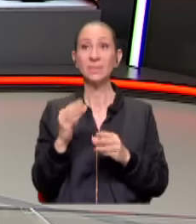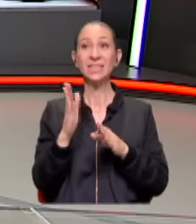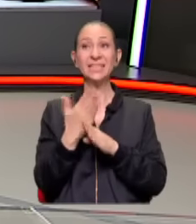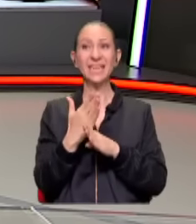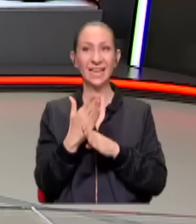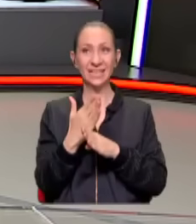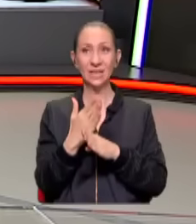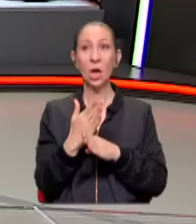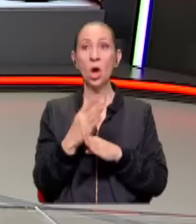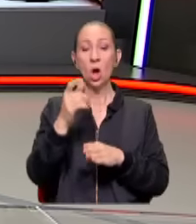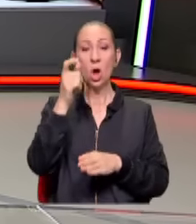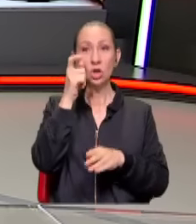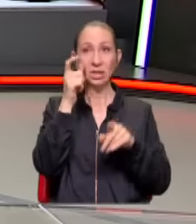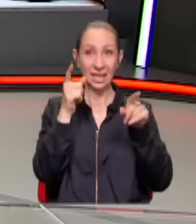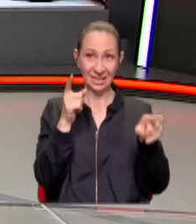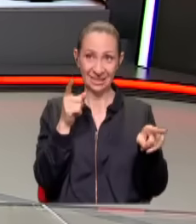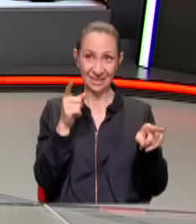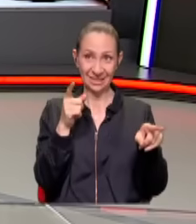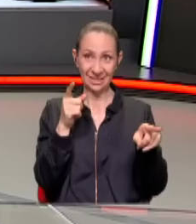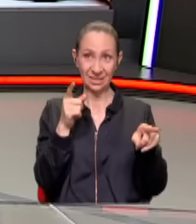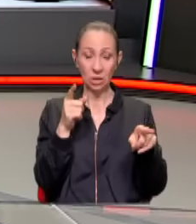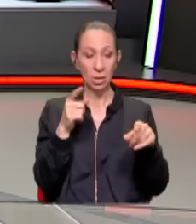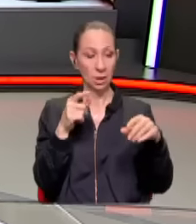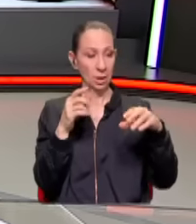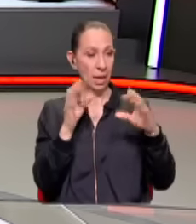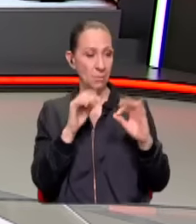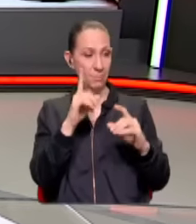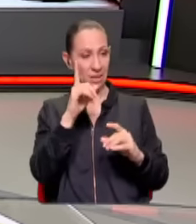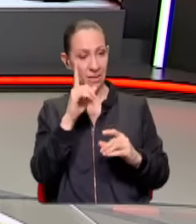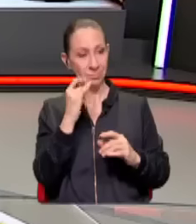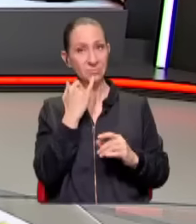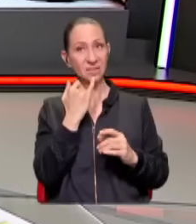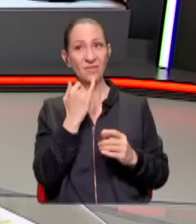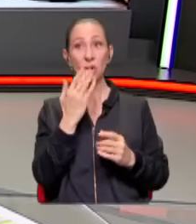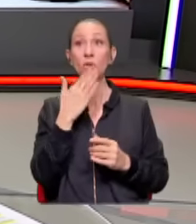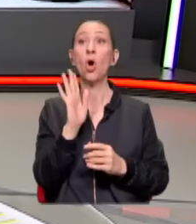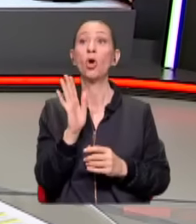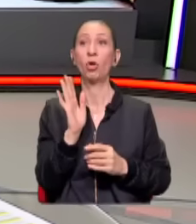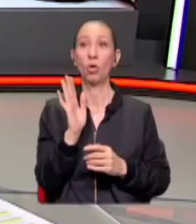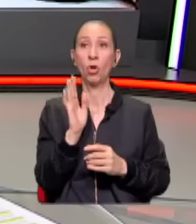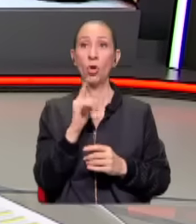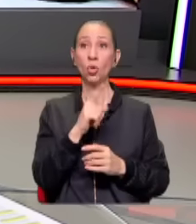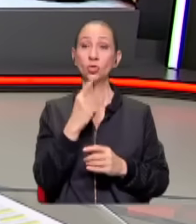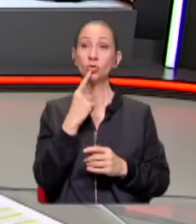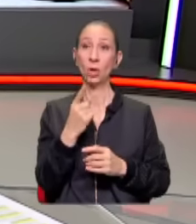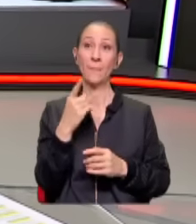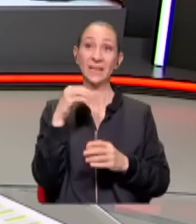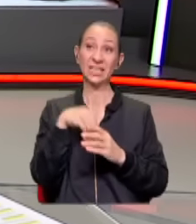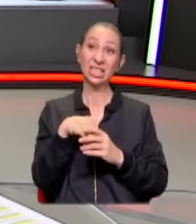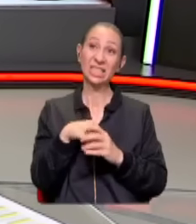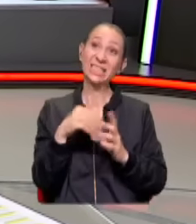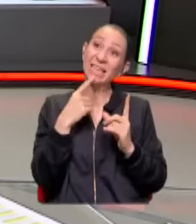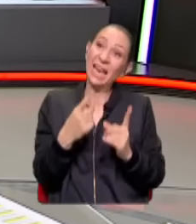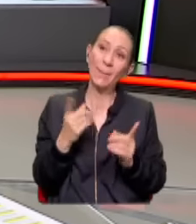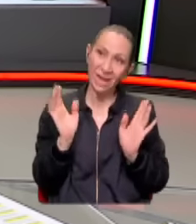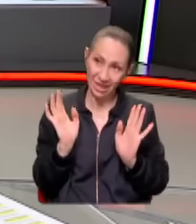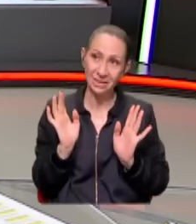sebebi şudur. Özgür Özel'in konumunda bir misafir yok orada. Onu vurgulamak içindir